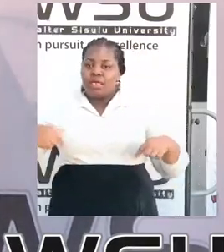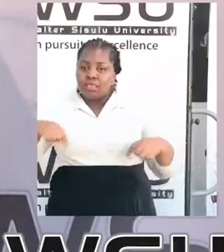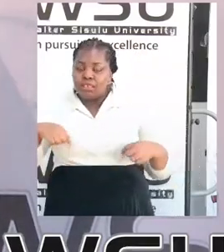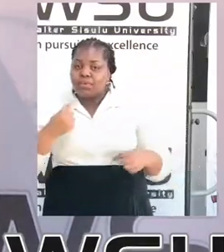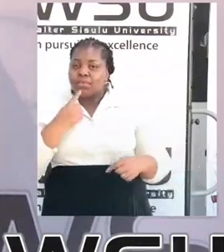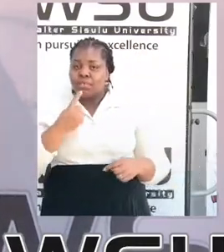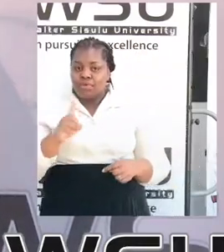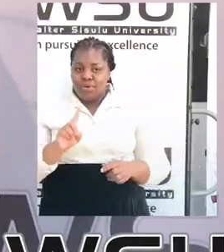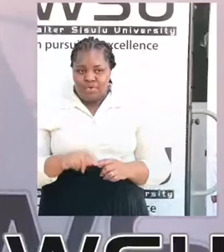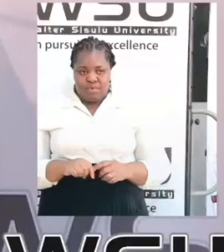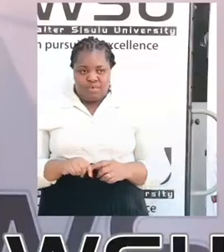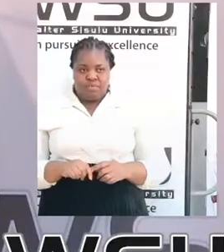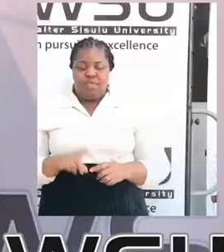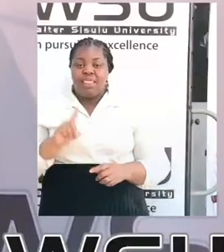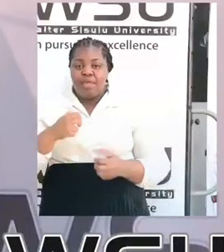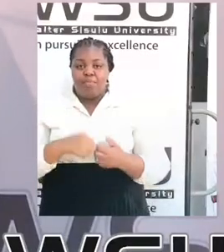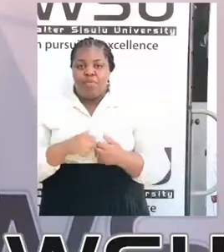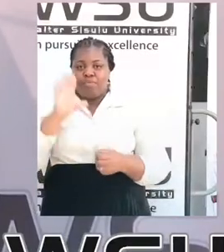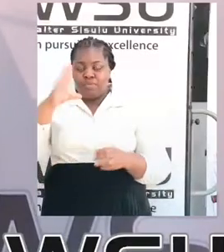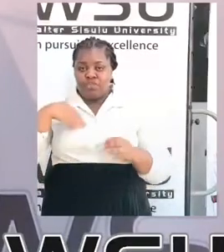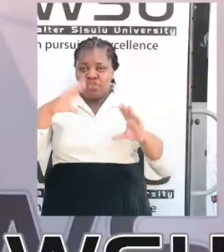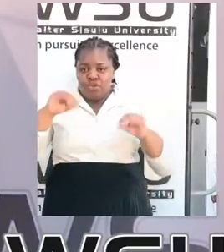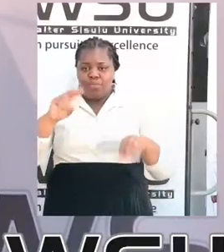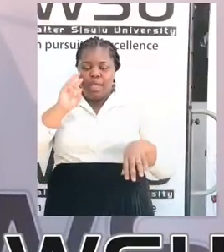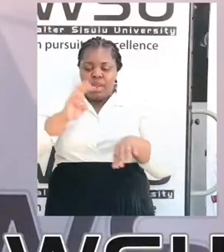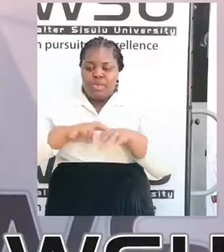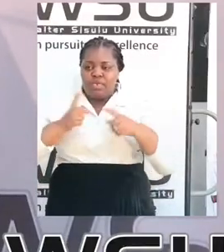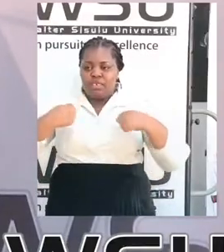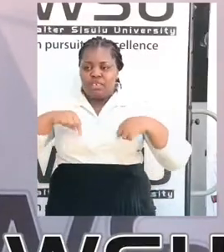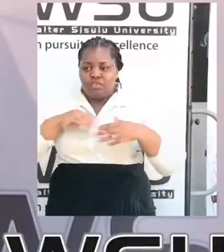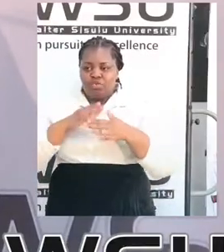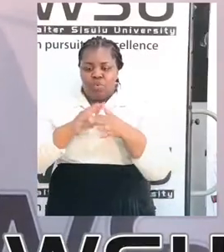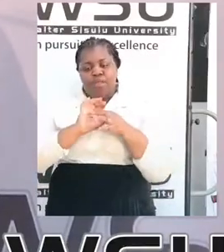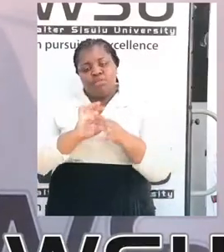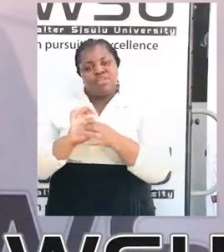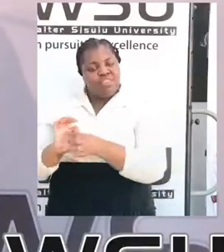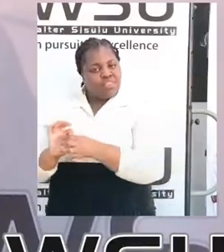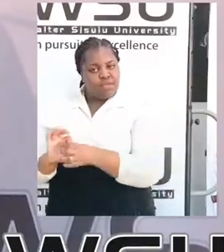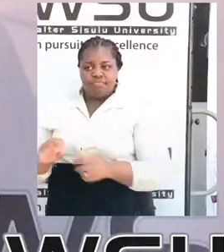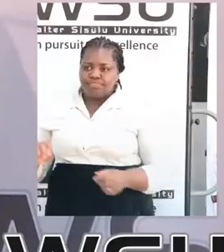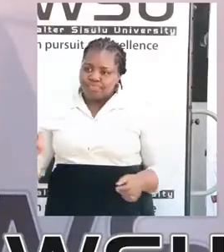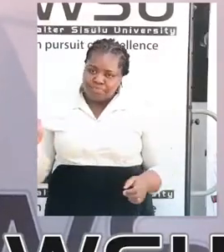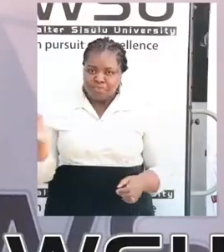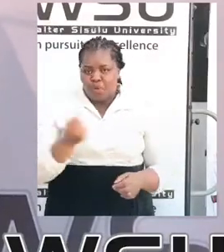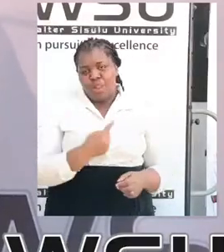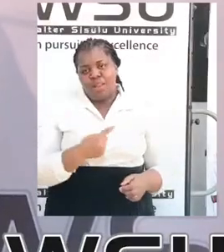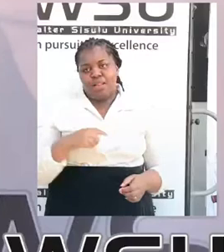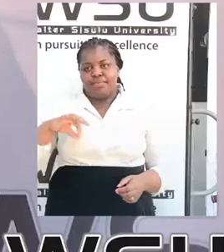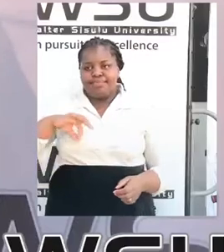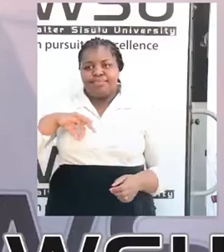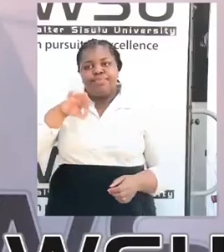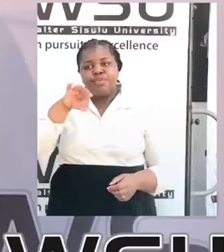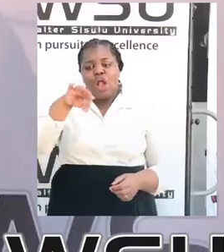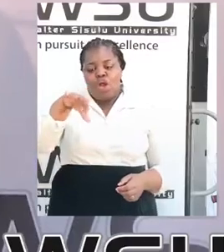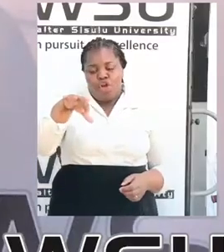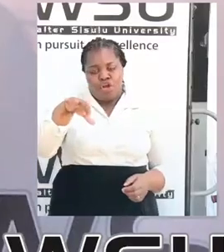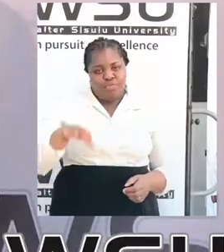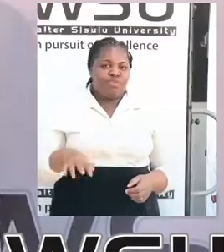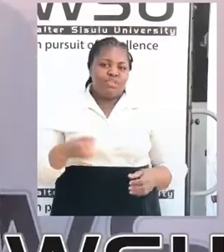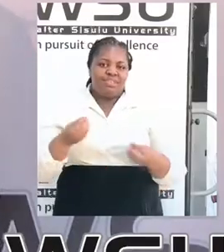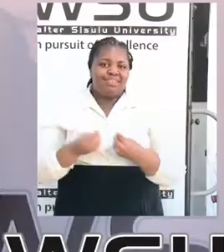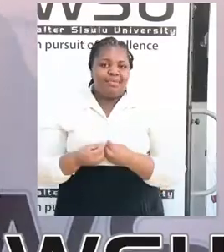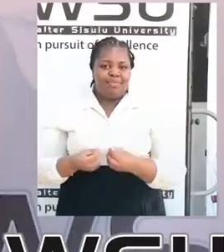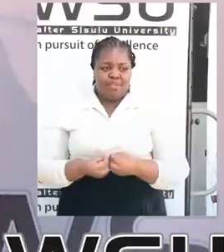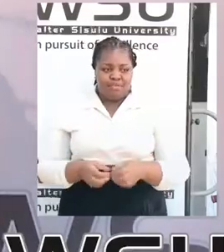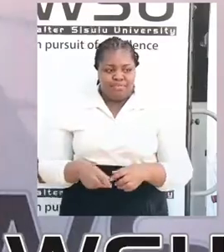sathi ukuze iphele le ngxaki kuzafuneka sisebenzisane wonke umntu aphose loo nto anokuba nayo.